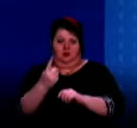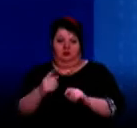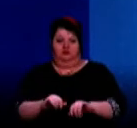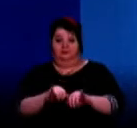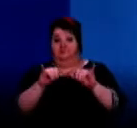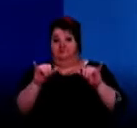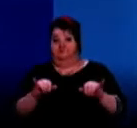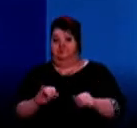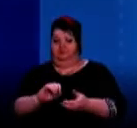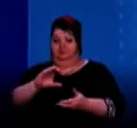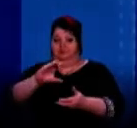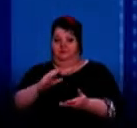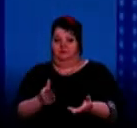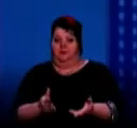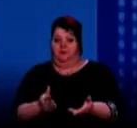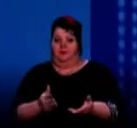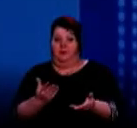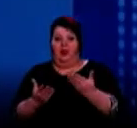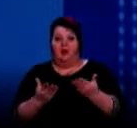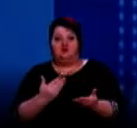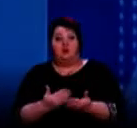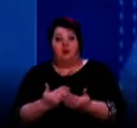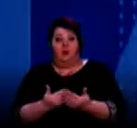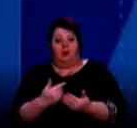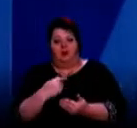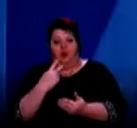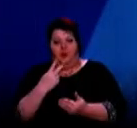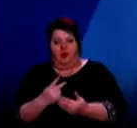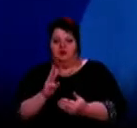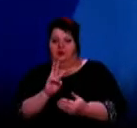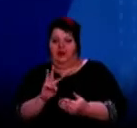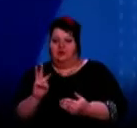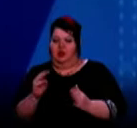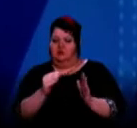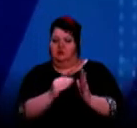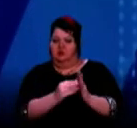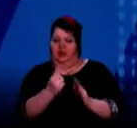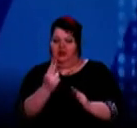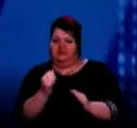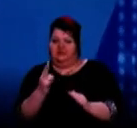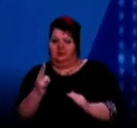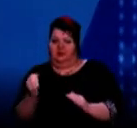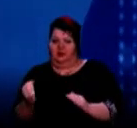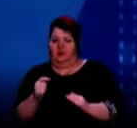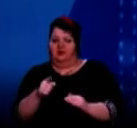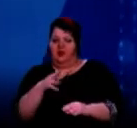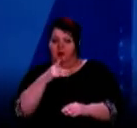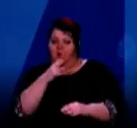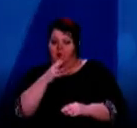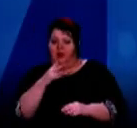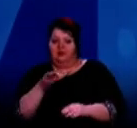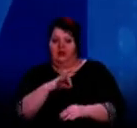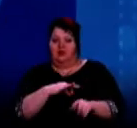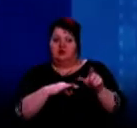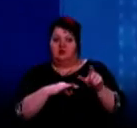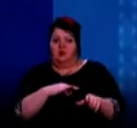ціна зросла. Тобто, якщо ми, наприклад, бачимо на сайті, що вказана ціна, і в цей момент споживач, як